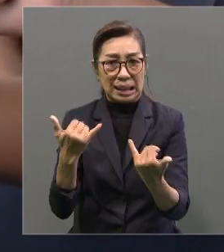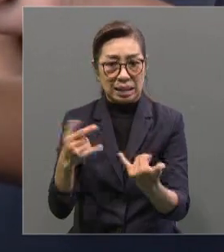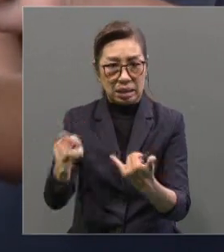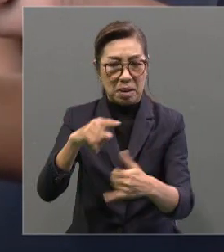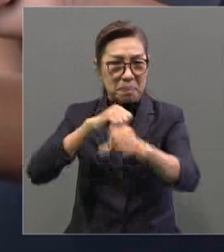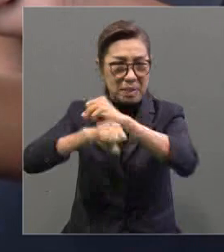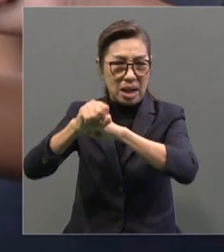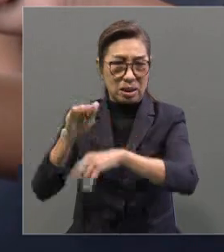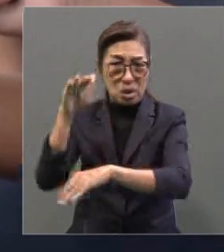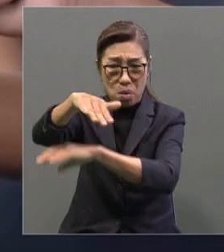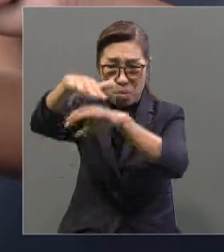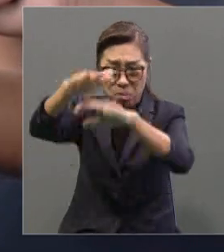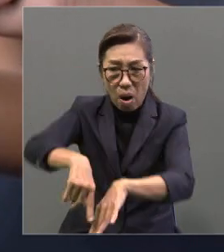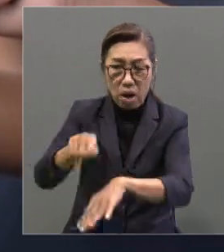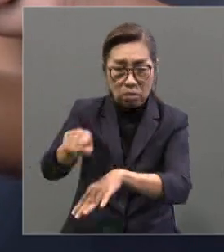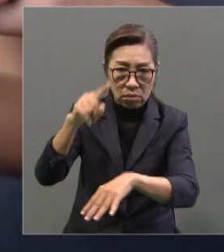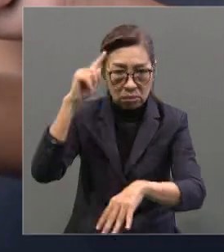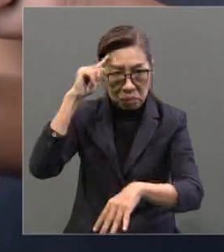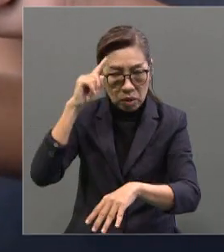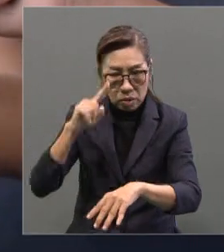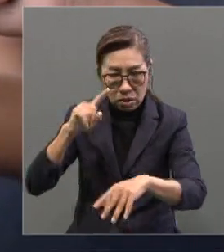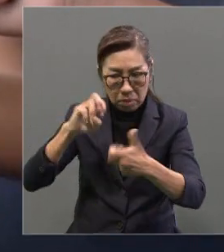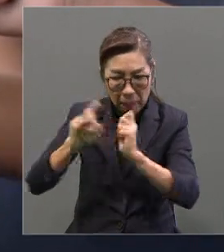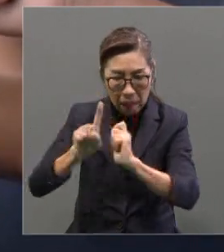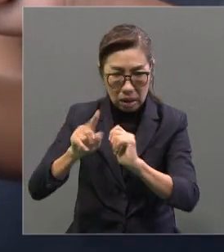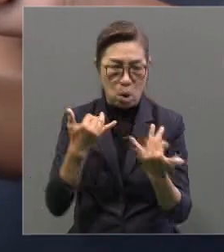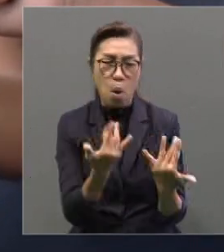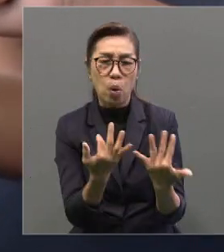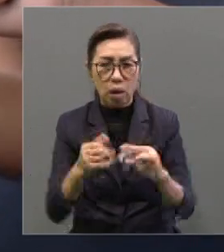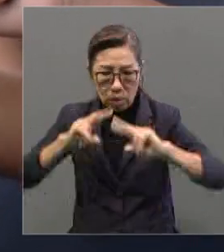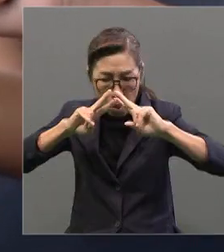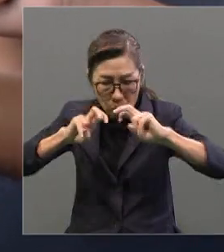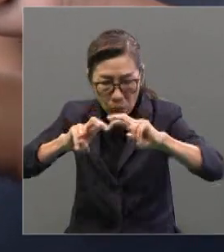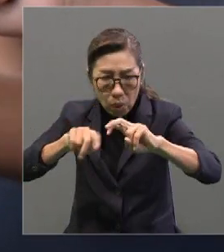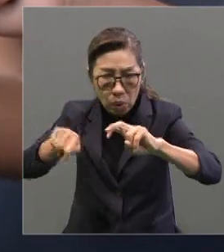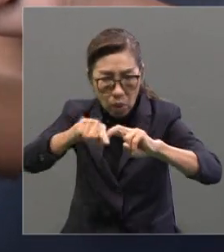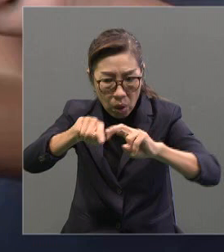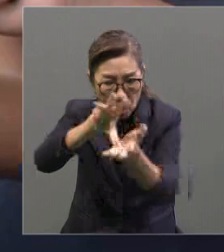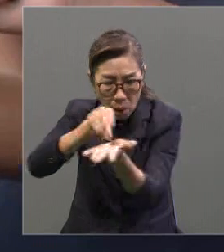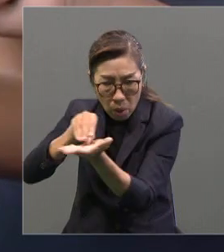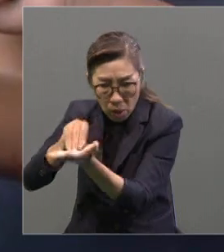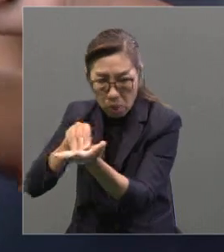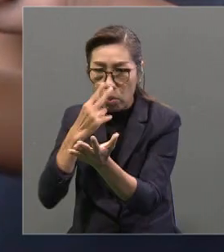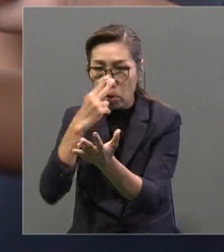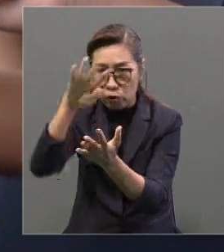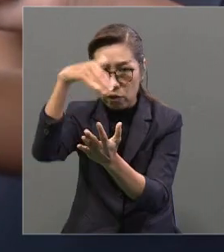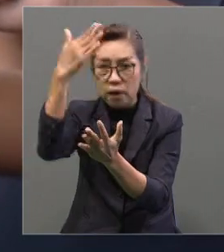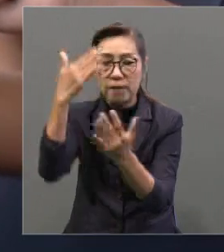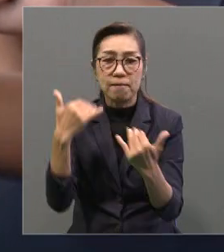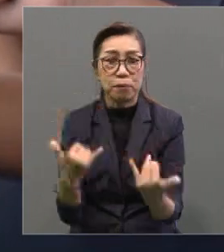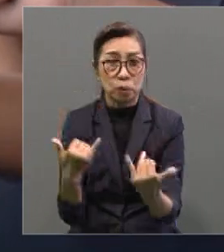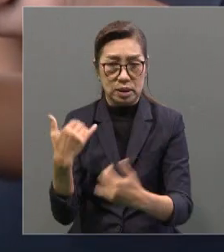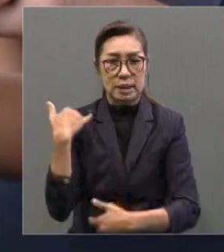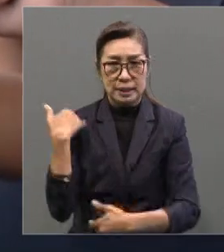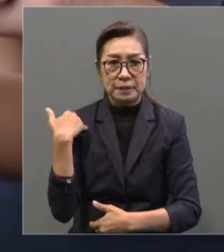าดังกล่าวหลายๆรูปแบบด้วยกันนะครับตอนนี้ก็อยู่ระหว่างที่จะดูข้อมูลรายละเอียดแล้ววันนี้ก็จ